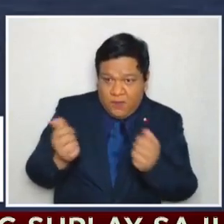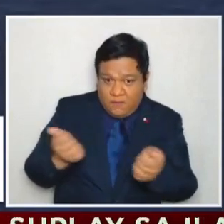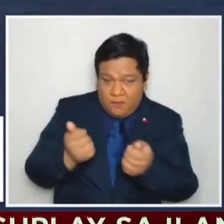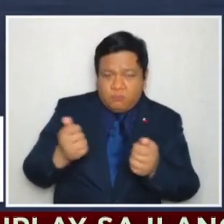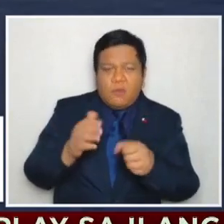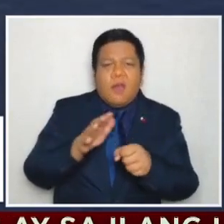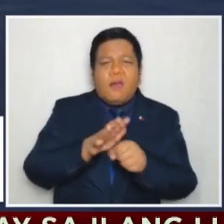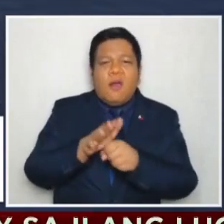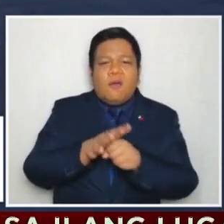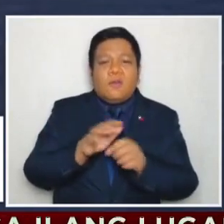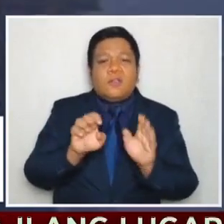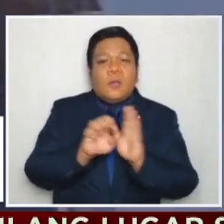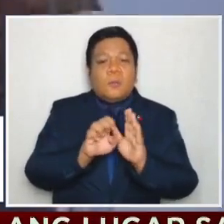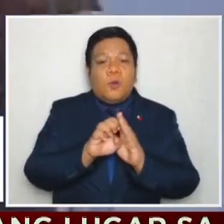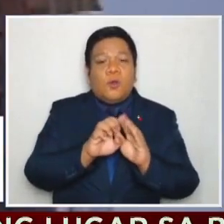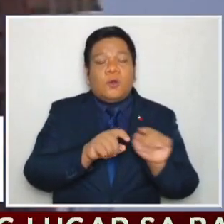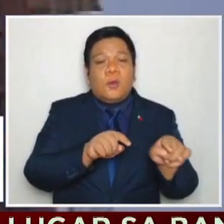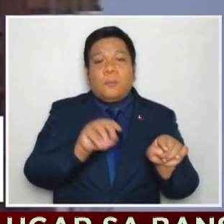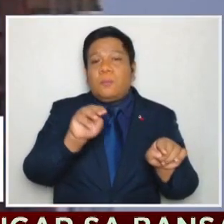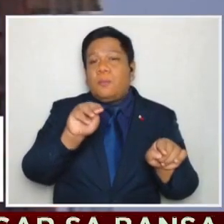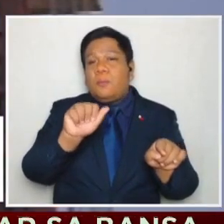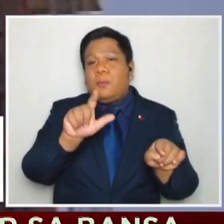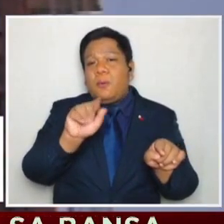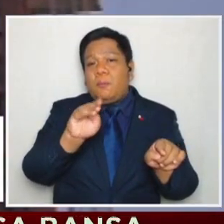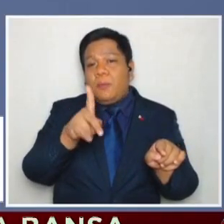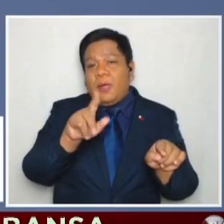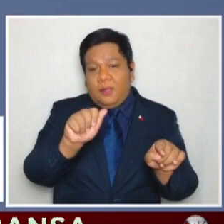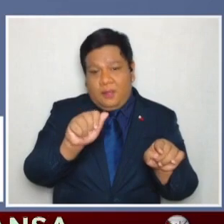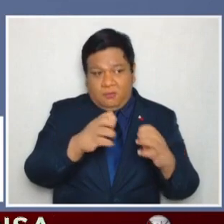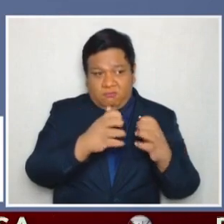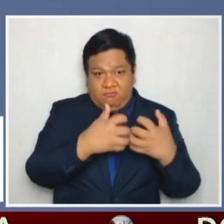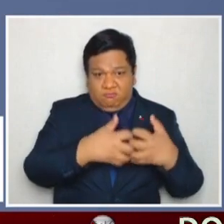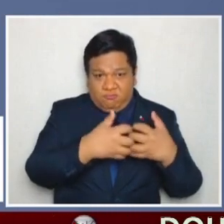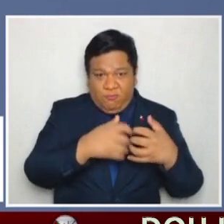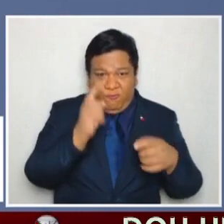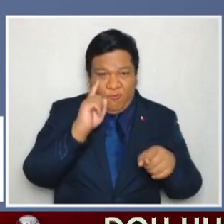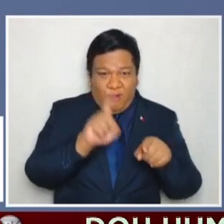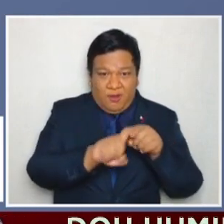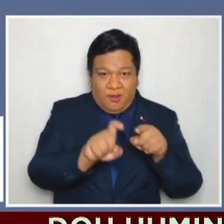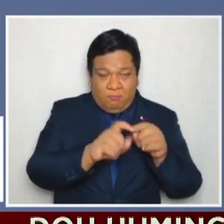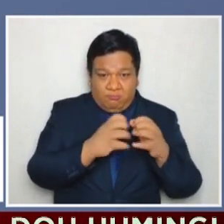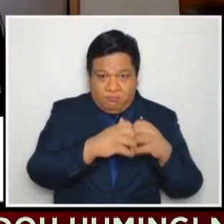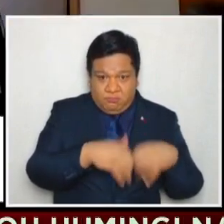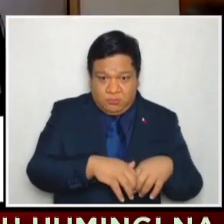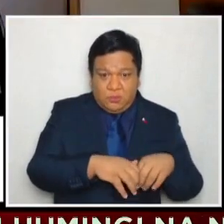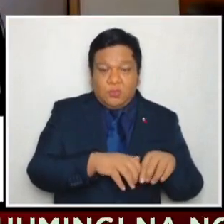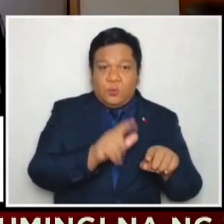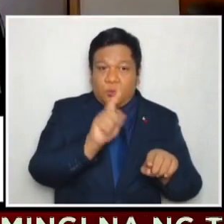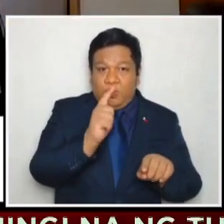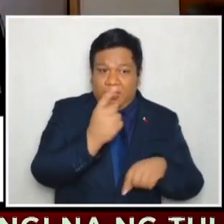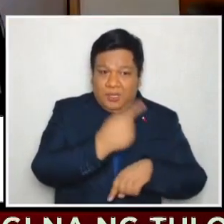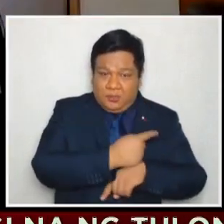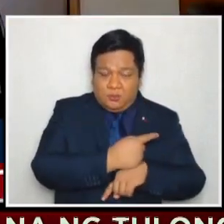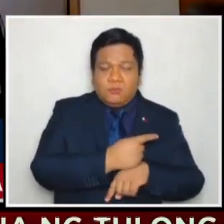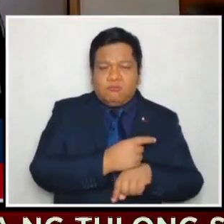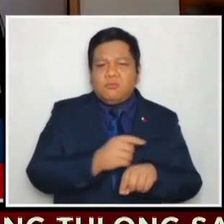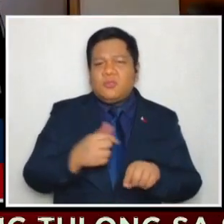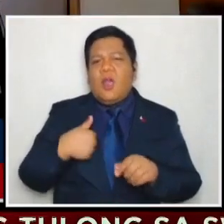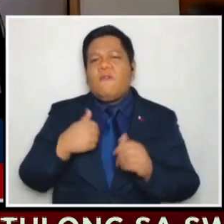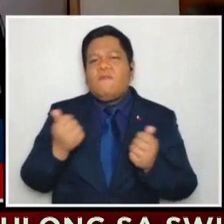maintenance shutdown ng Malampaya Natural Gas Facility mula October 2 hanggang 22. Wala tayong